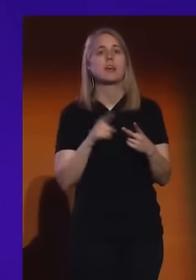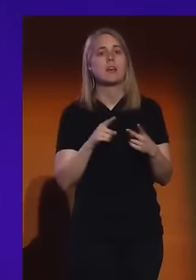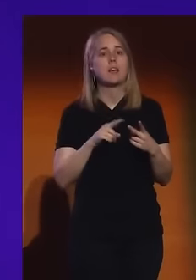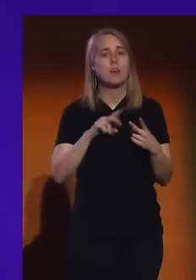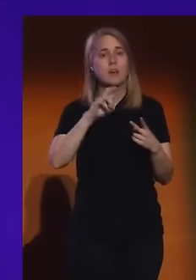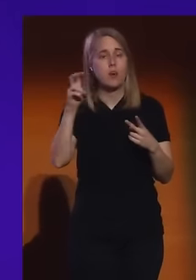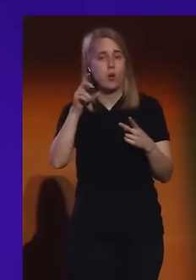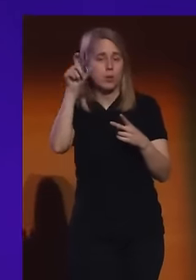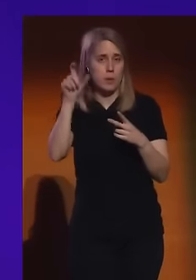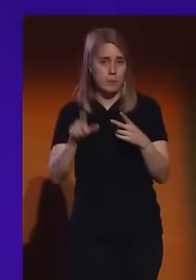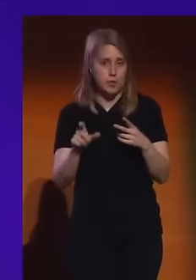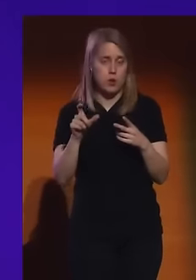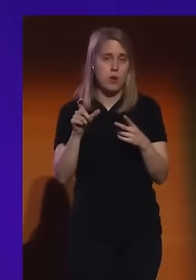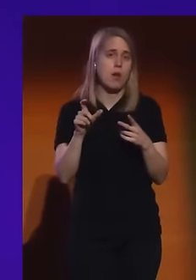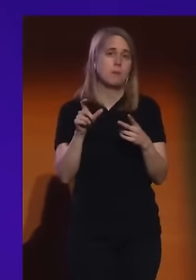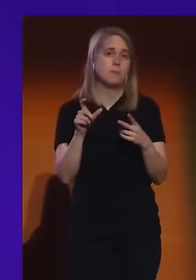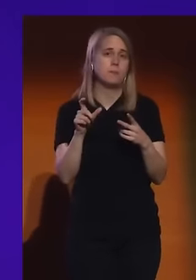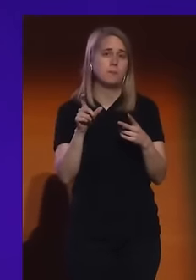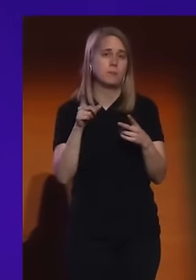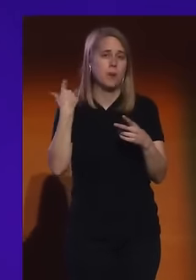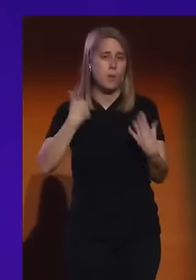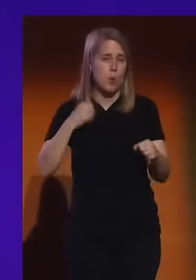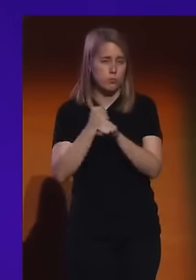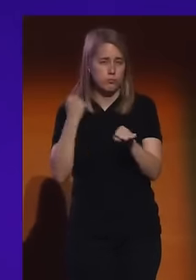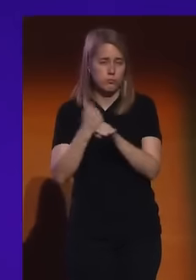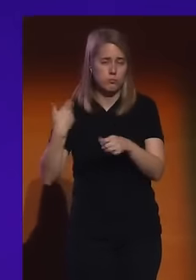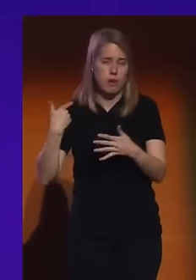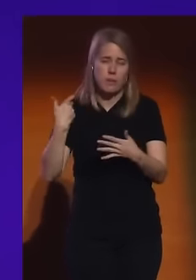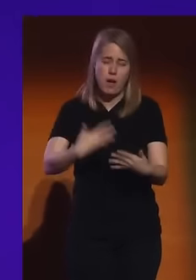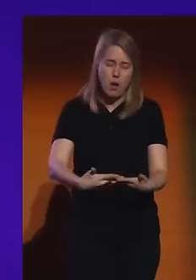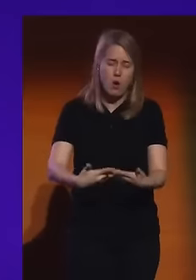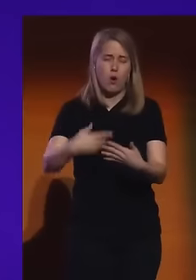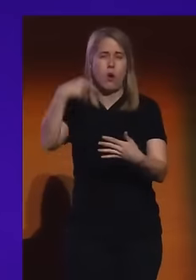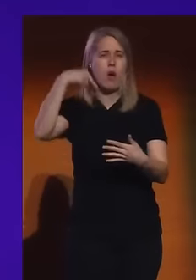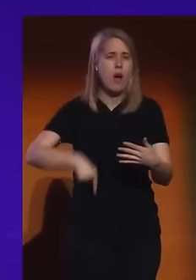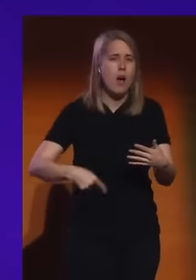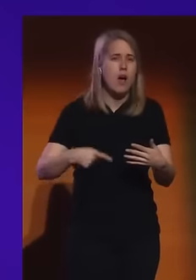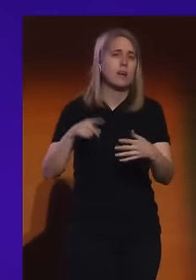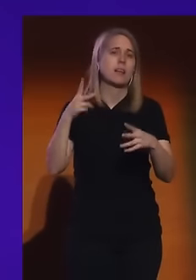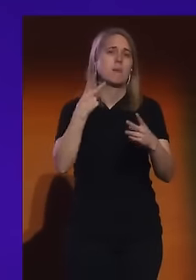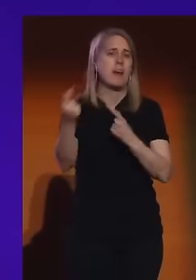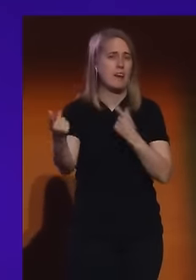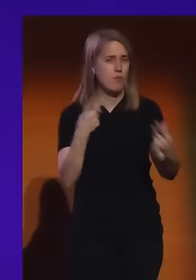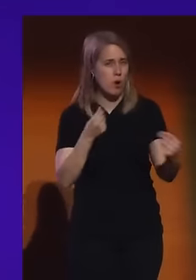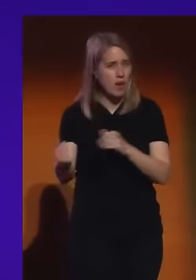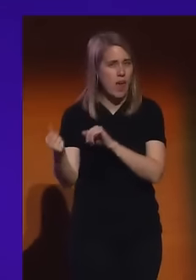arteo kidea eta n artean seulo Lan aguna euskal